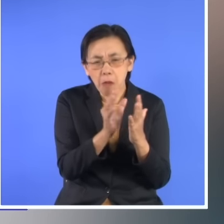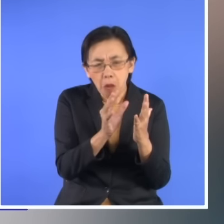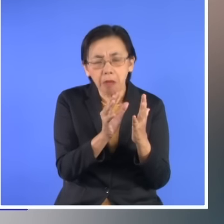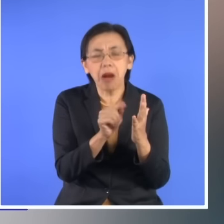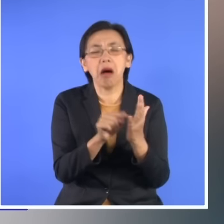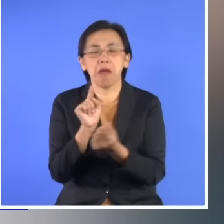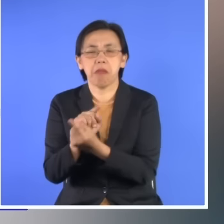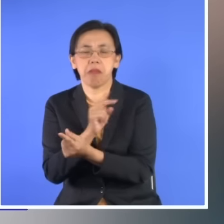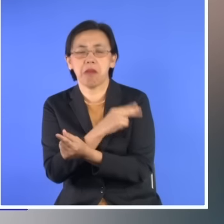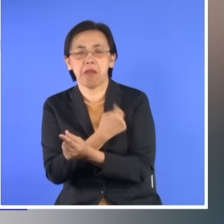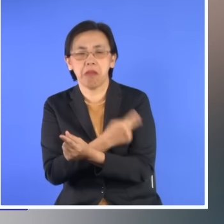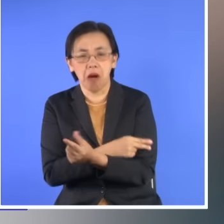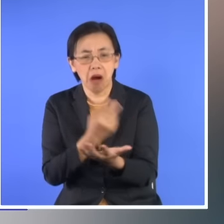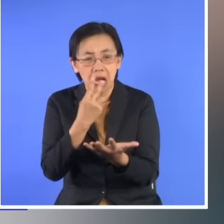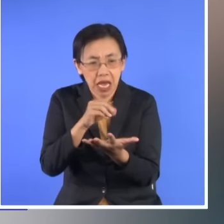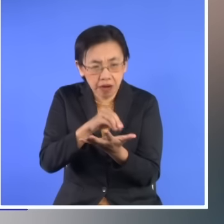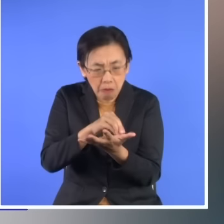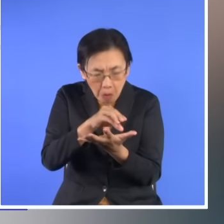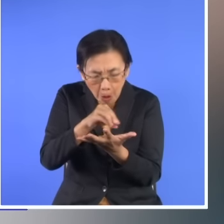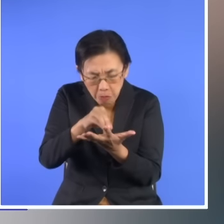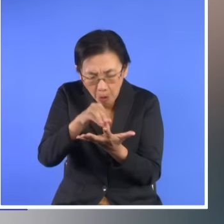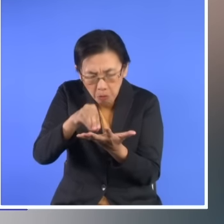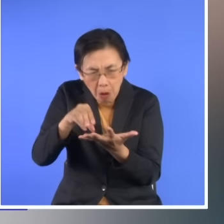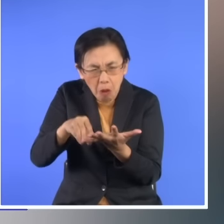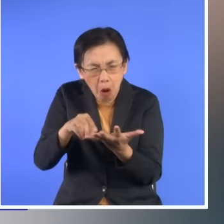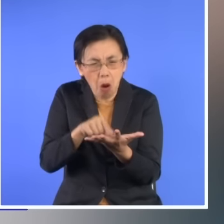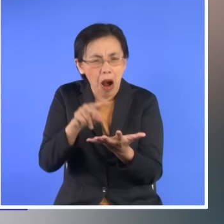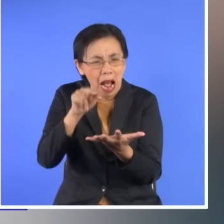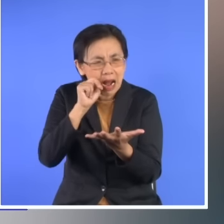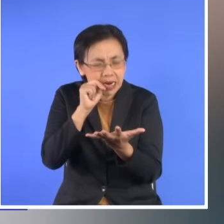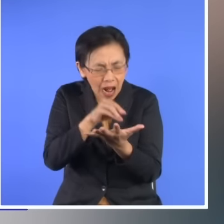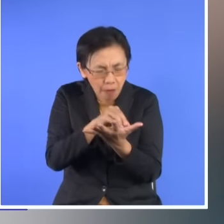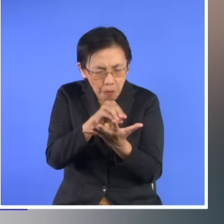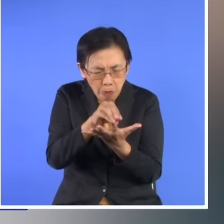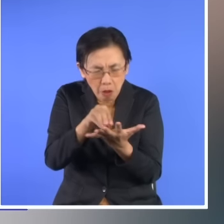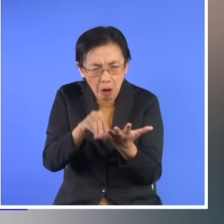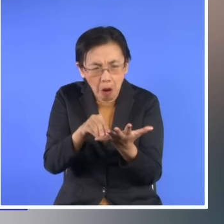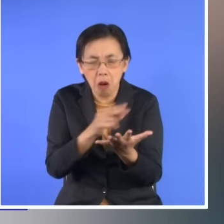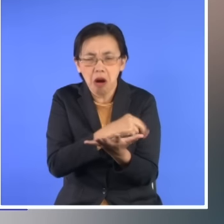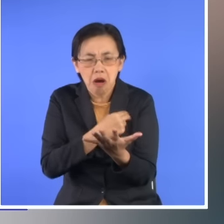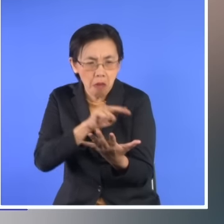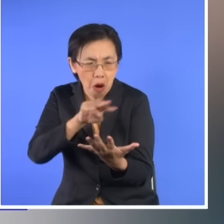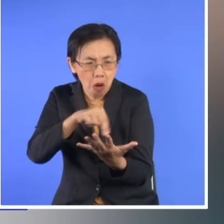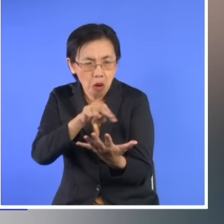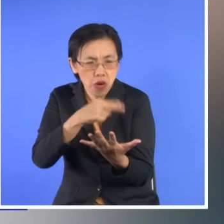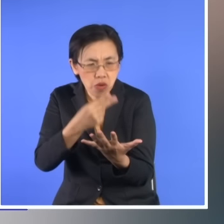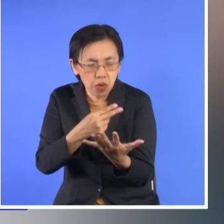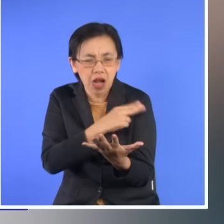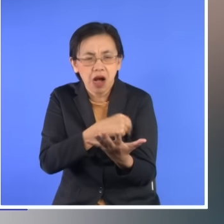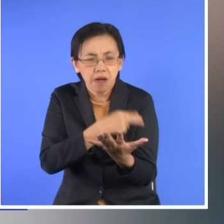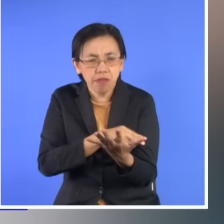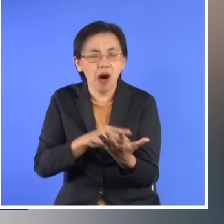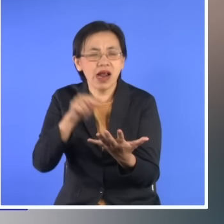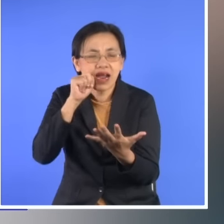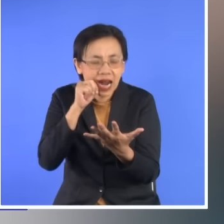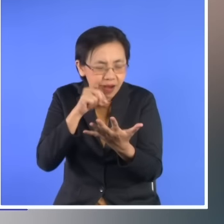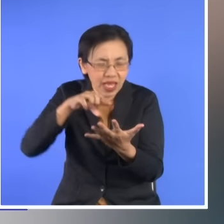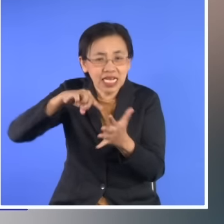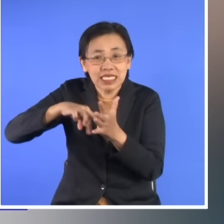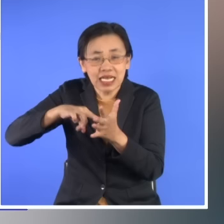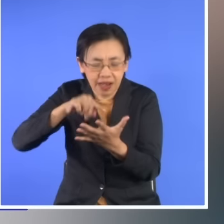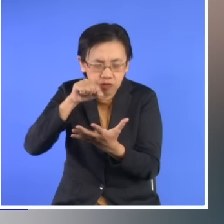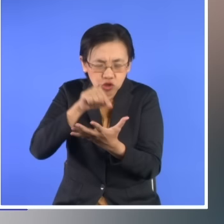คุณ 2ดูสิอื้อหือมือลูกน้ำเลยนี่แหละครับให้หมอดูอาการต่อมาหมอก็รีบเจาะตุ่มน้ำที่พองออกมาแล้ว